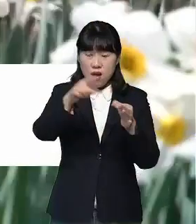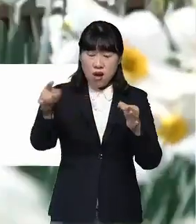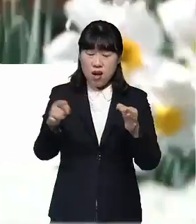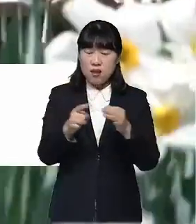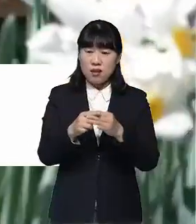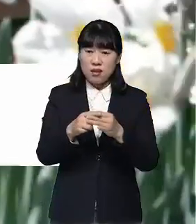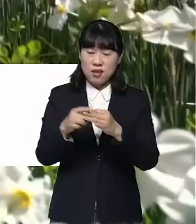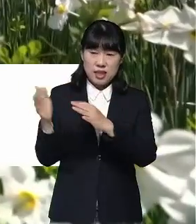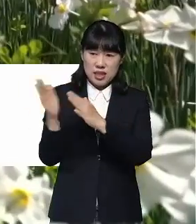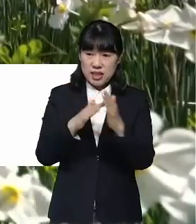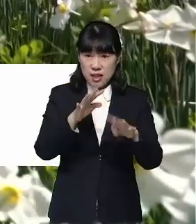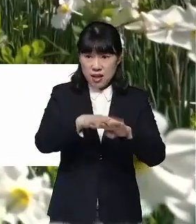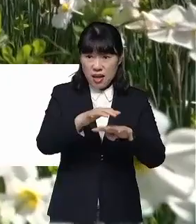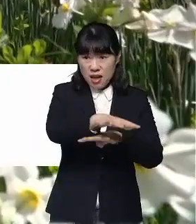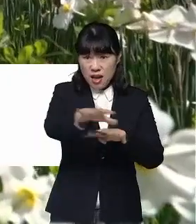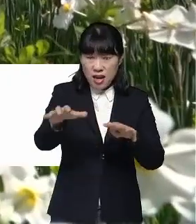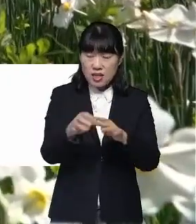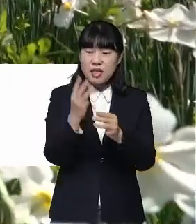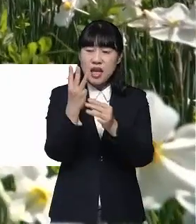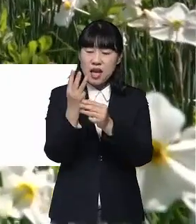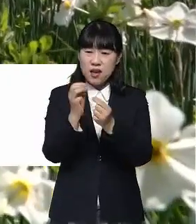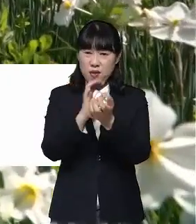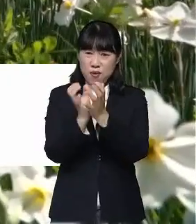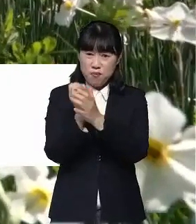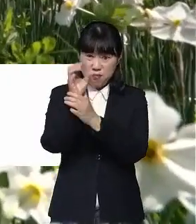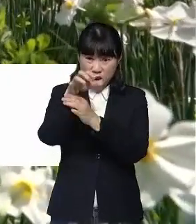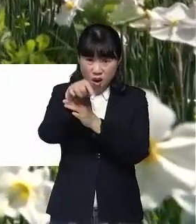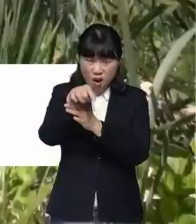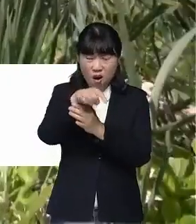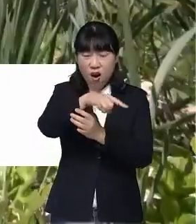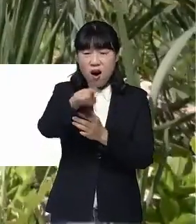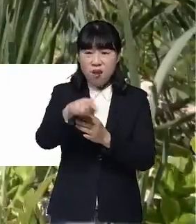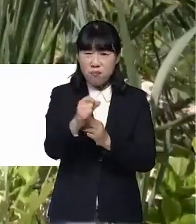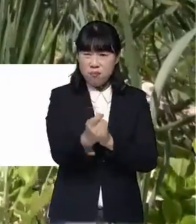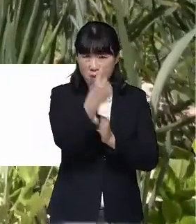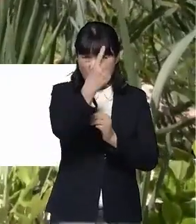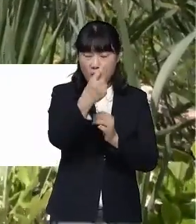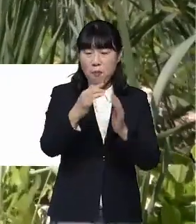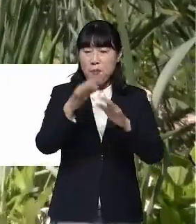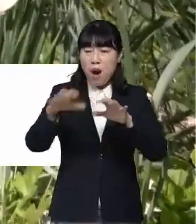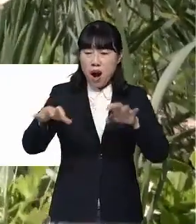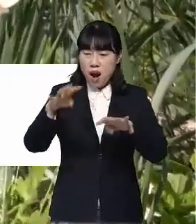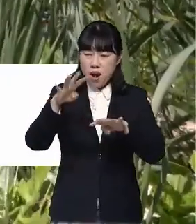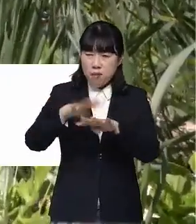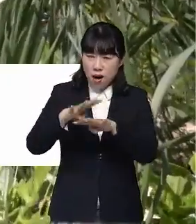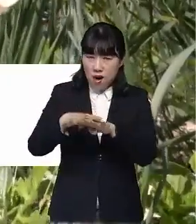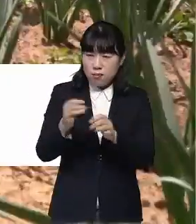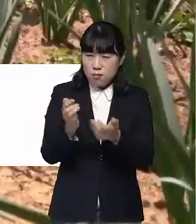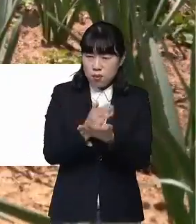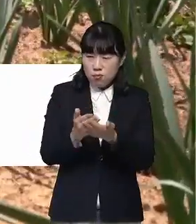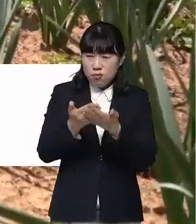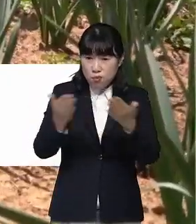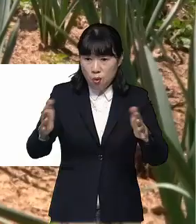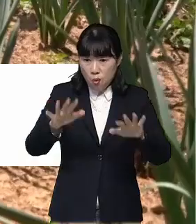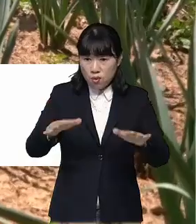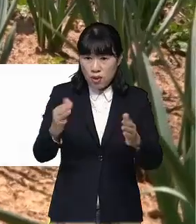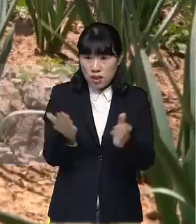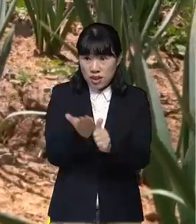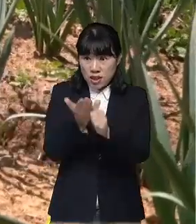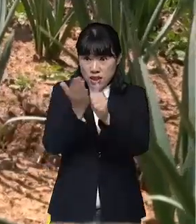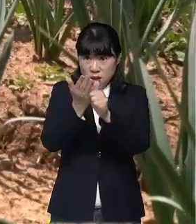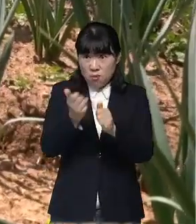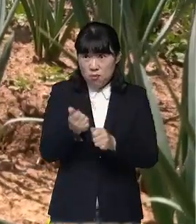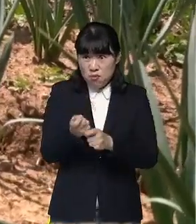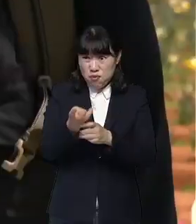구순의 할머니가 마당에 심은 새송이의 수선화를 시작으로 마을 사람들과의 묘종 나눔이 이제는 300만 송이의